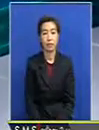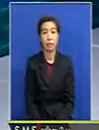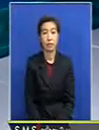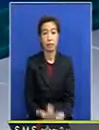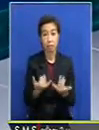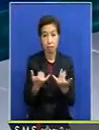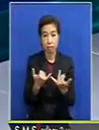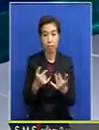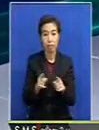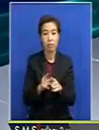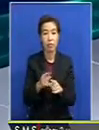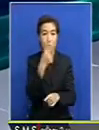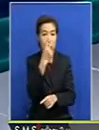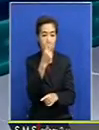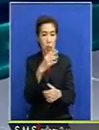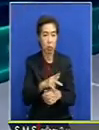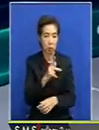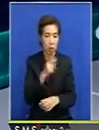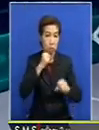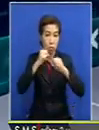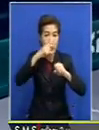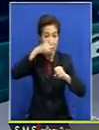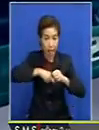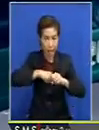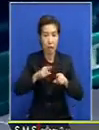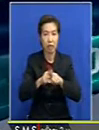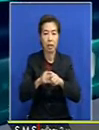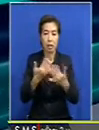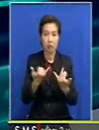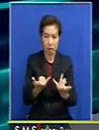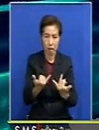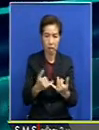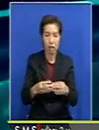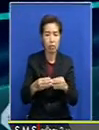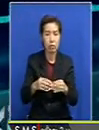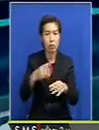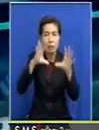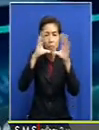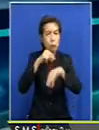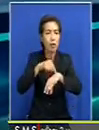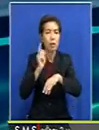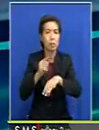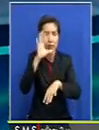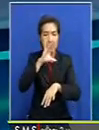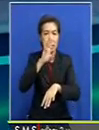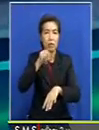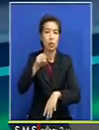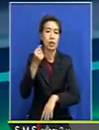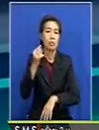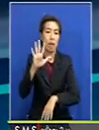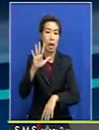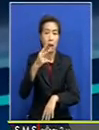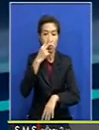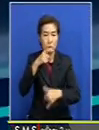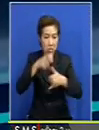สำหรับวันนี้นะครับยังคงต้องติดตามคมชัดลึกศึกมวยไทยท่อน้ำไทยเดอะฮีโร่เวลาเดิมนะครับ1:15 น.